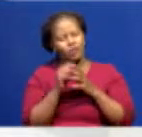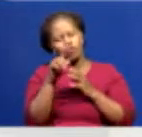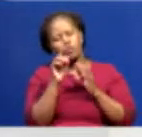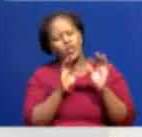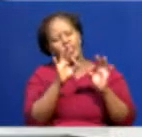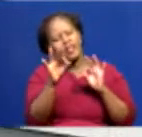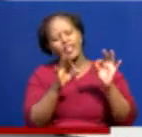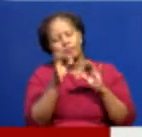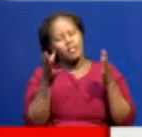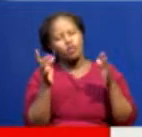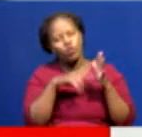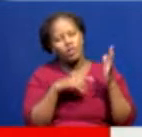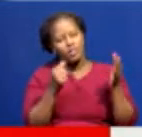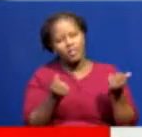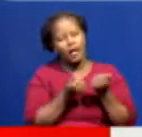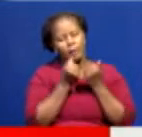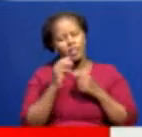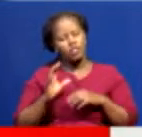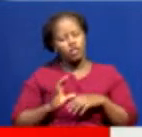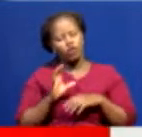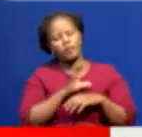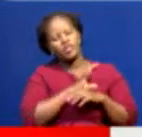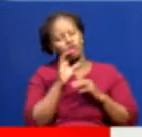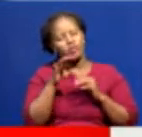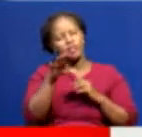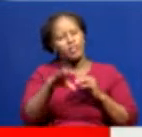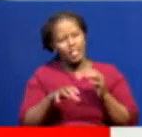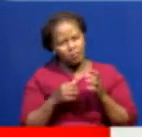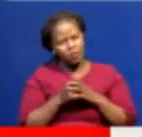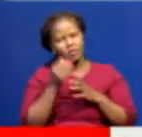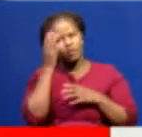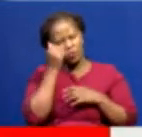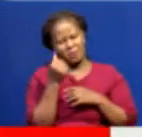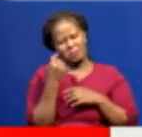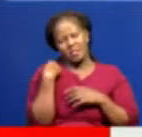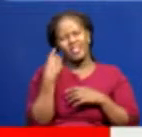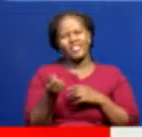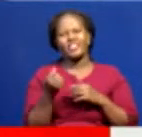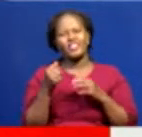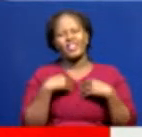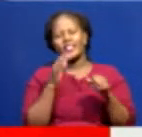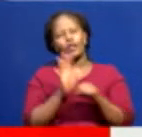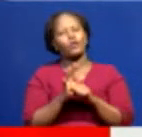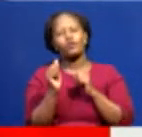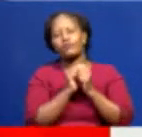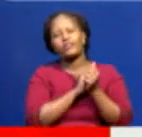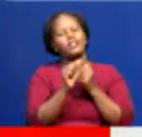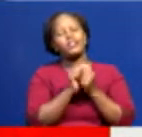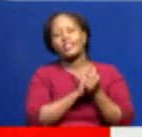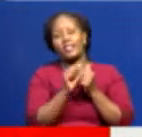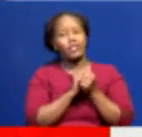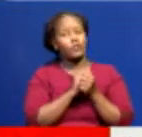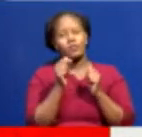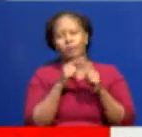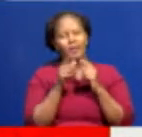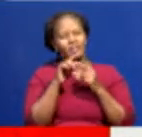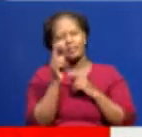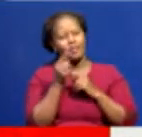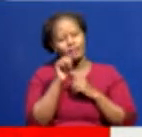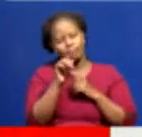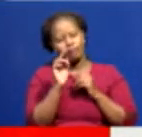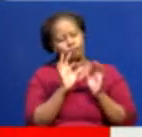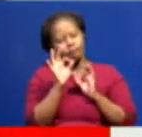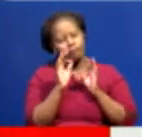ambayo yanatokota pale kwenye ile kamati ya uchukuzi. Manake tulishuhudia juzi uharibifu ulishuhudiwa pale, lakini tuanze hapo